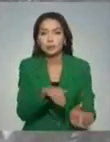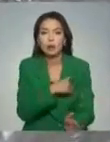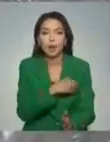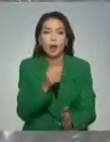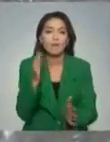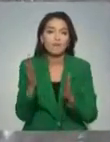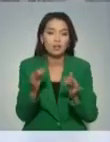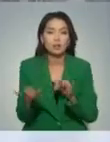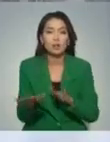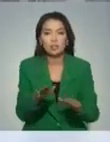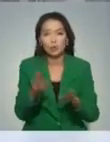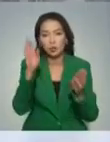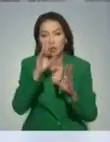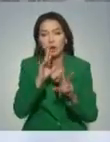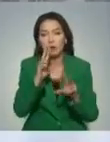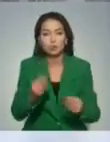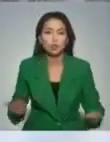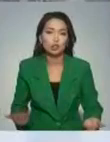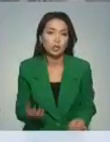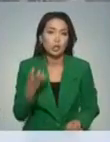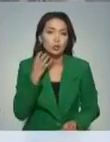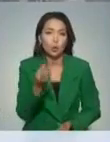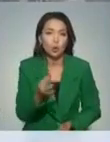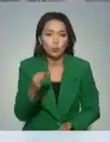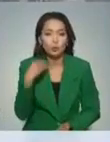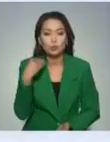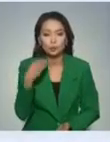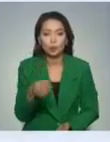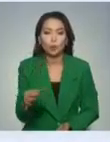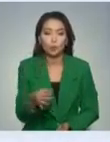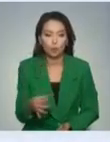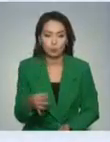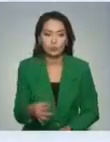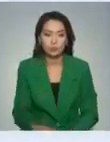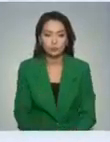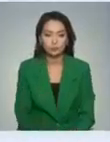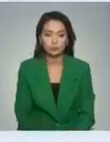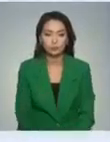-27 градусов. Ветер и гололед. Синоптики обещают жителям Кызылординской и Туркестанской областей.